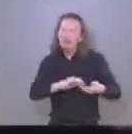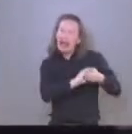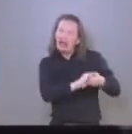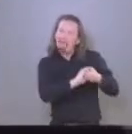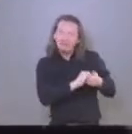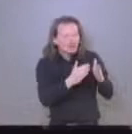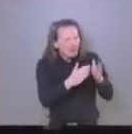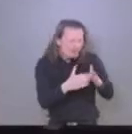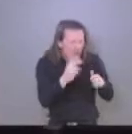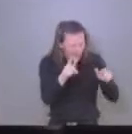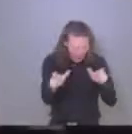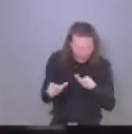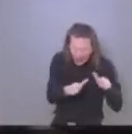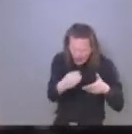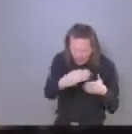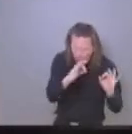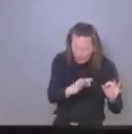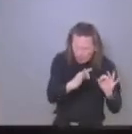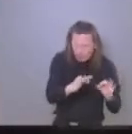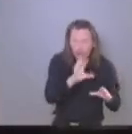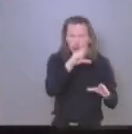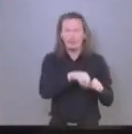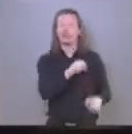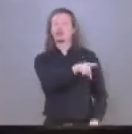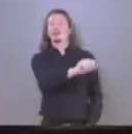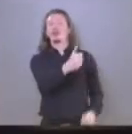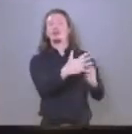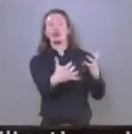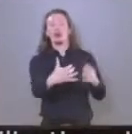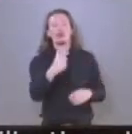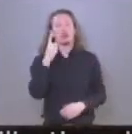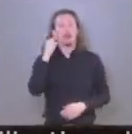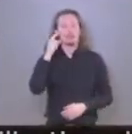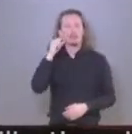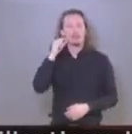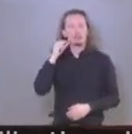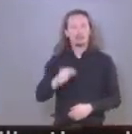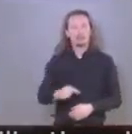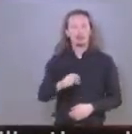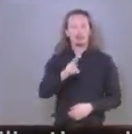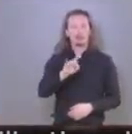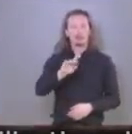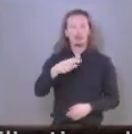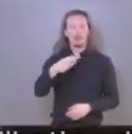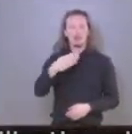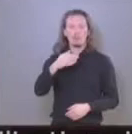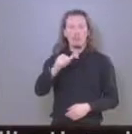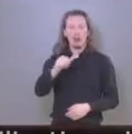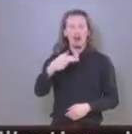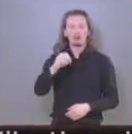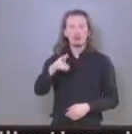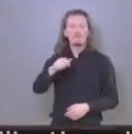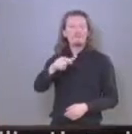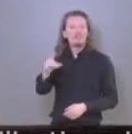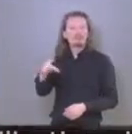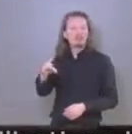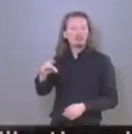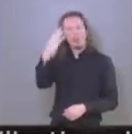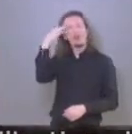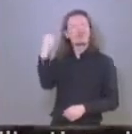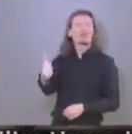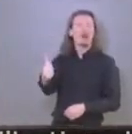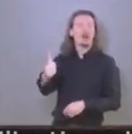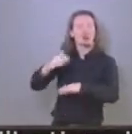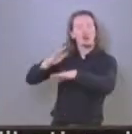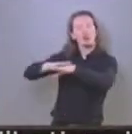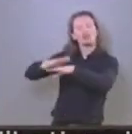amis, et en particulier à celui-ci qui est au premier rang, qui est M. George Kumanovic, qui est un bon connaisseur de toutes ces questions et mon conseiller pour